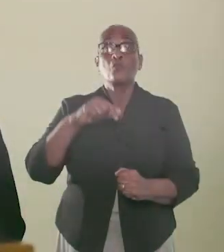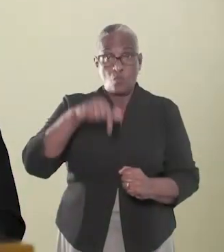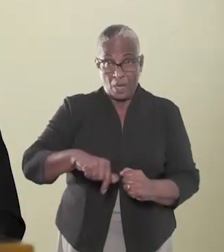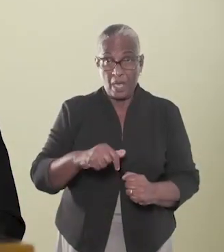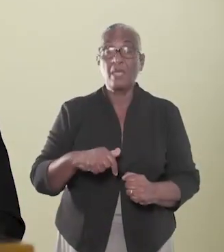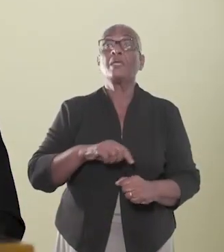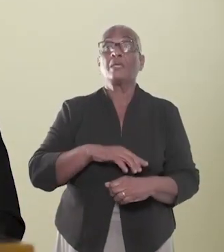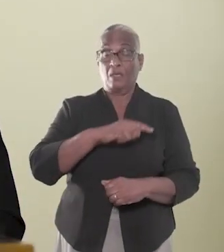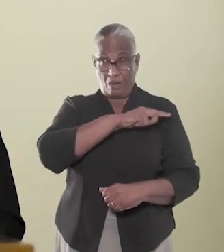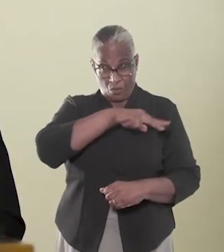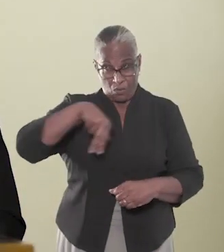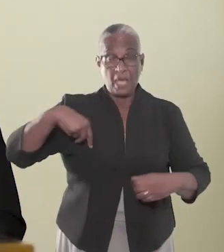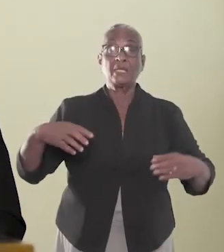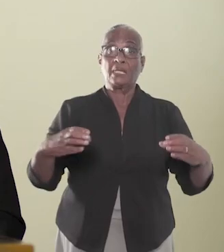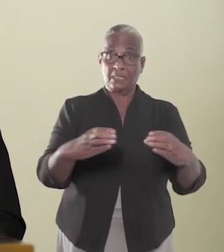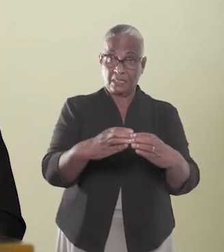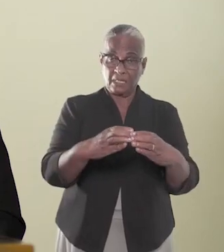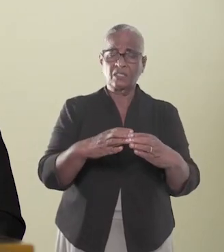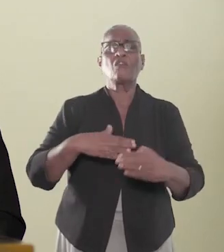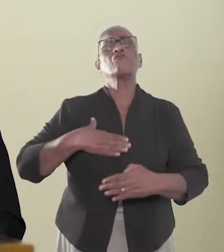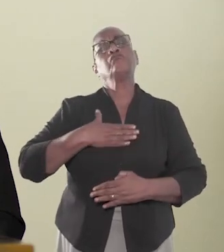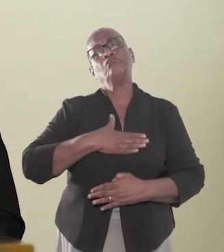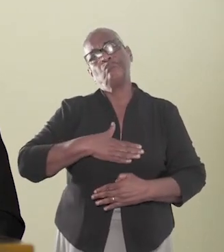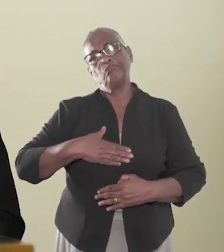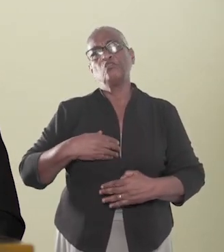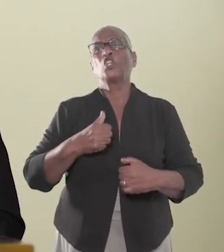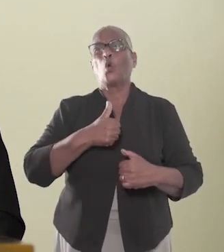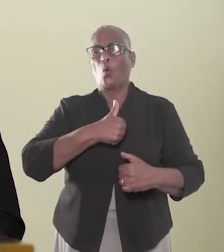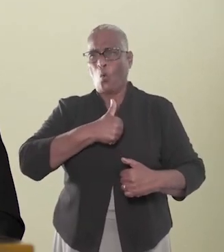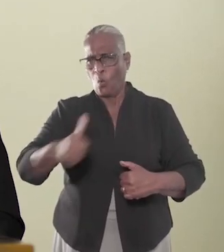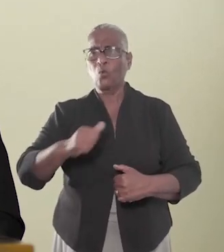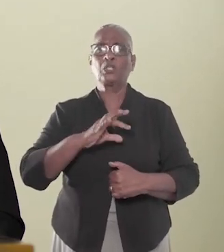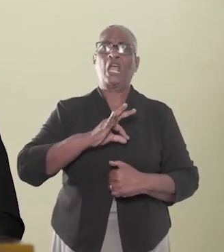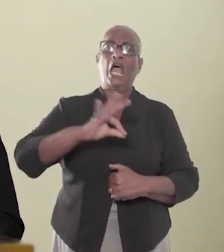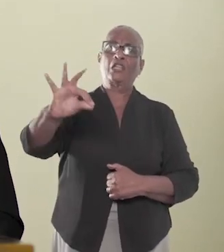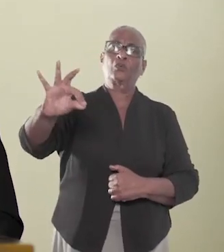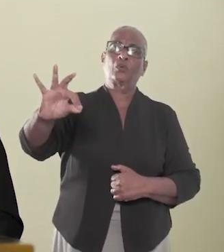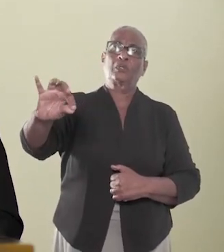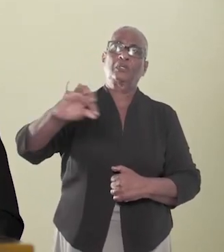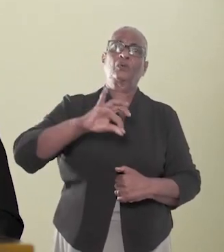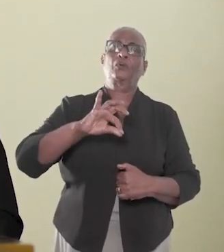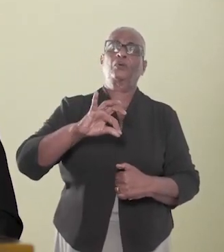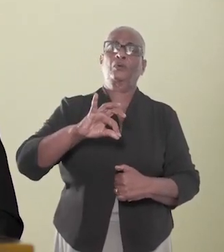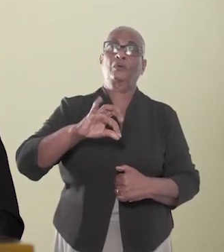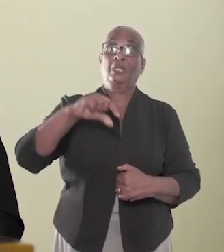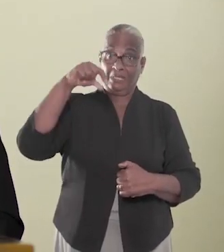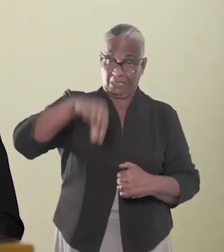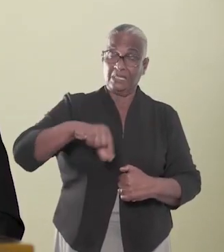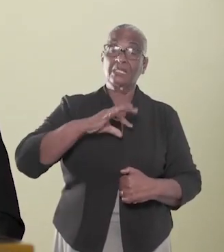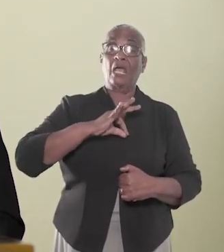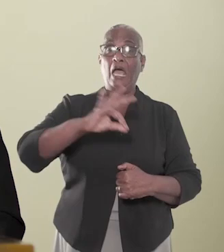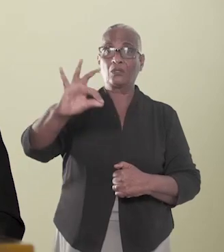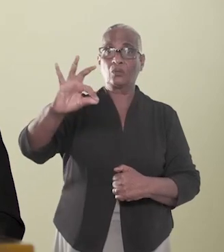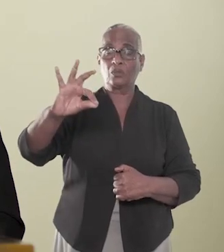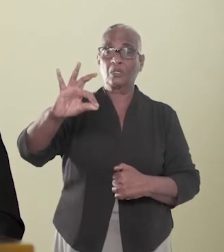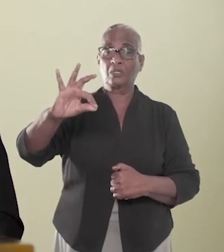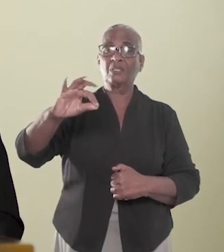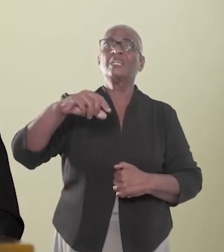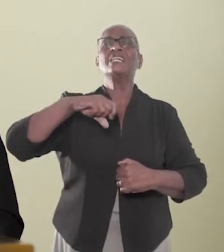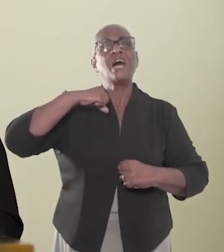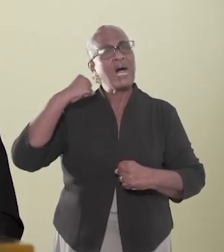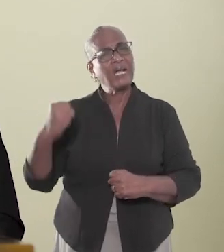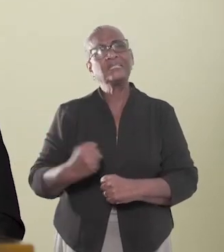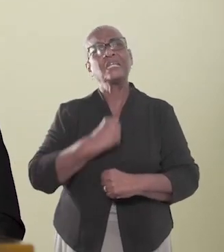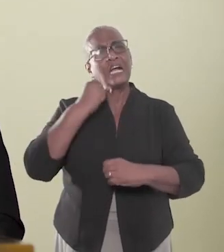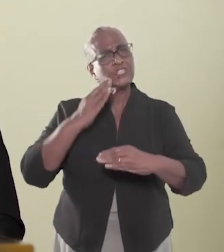Wij zijn de sector dankbaar voor de welwillendheid om met pasklare antwoorden op de proppen te komen. In deze antwoorden